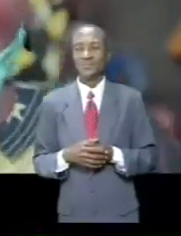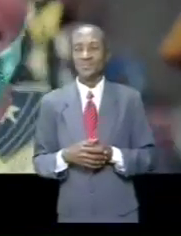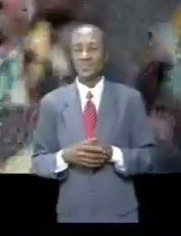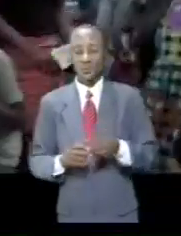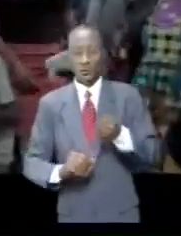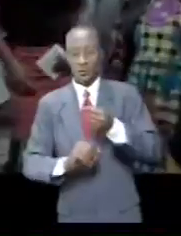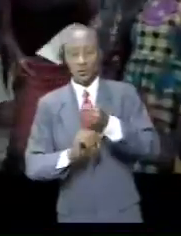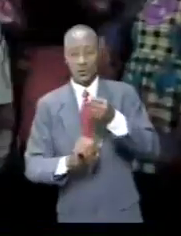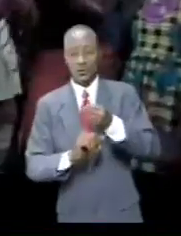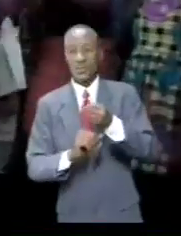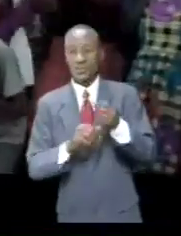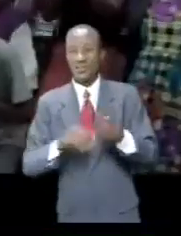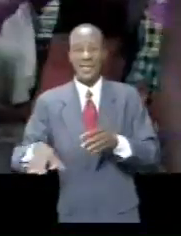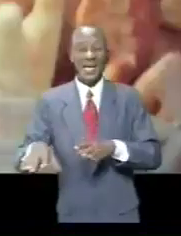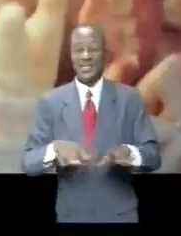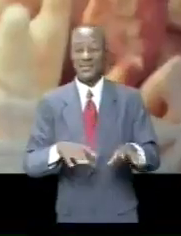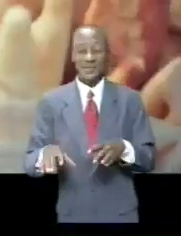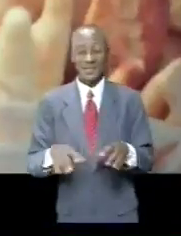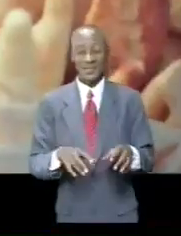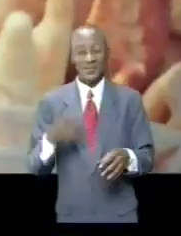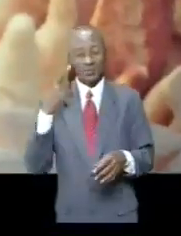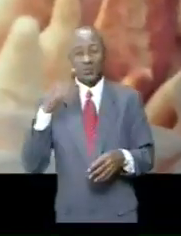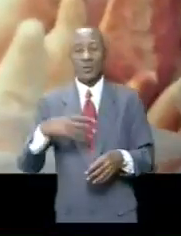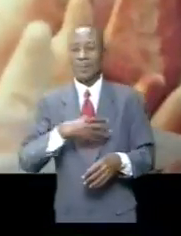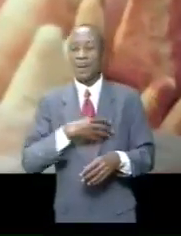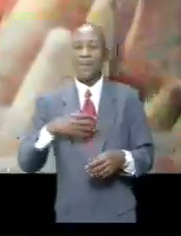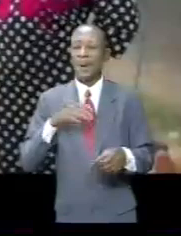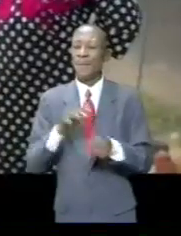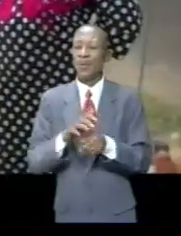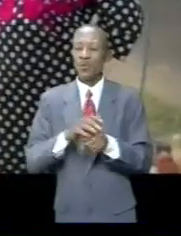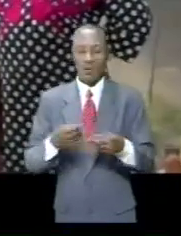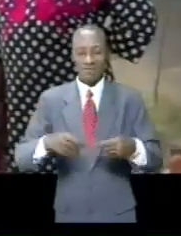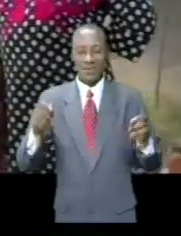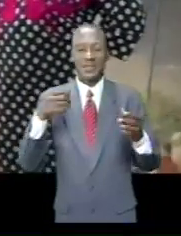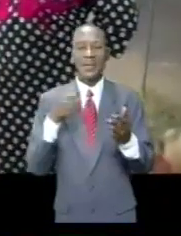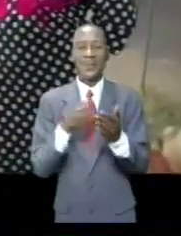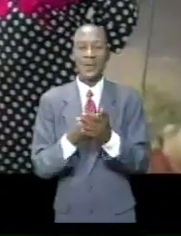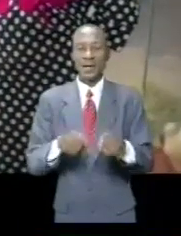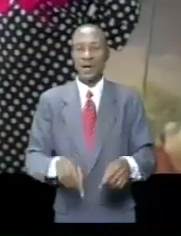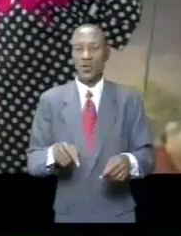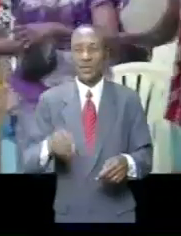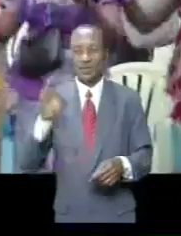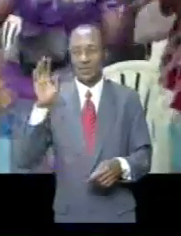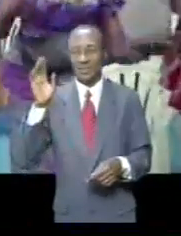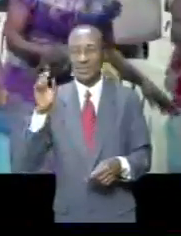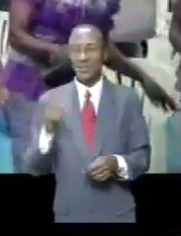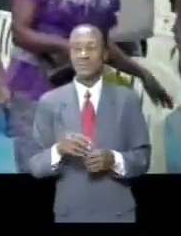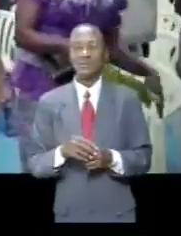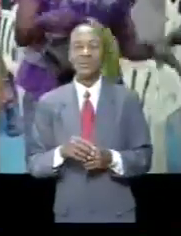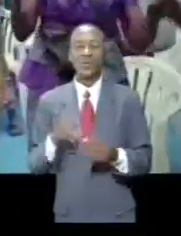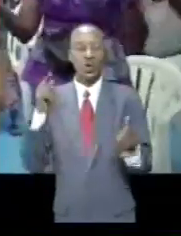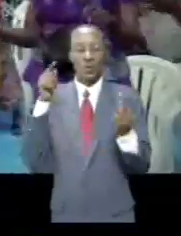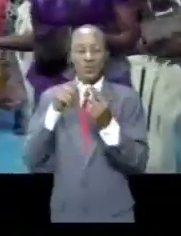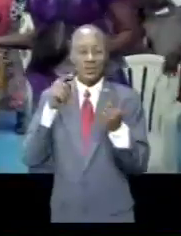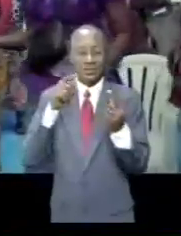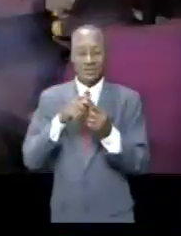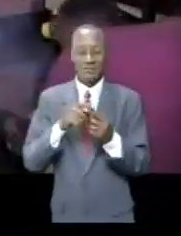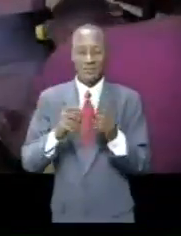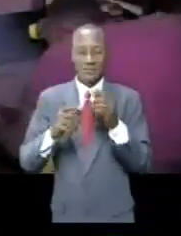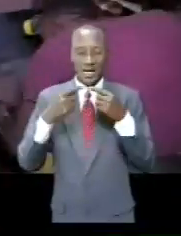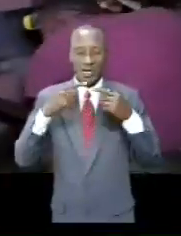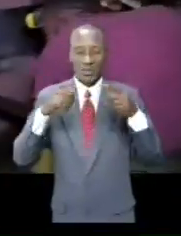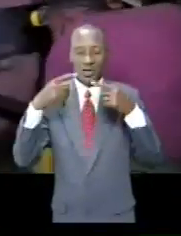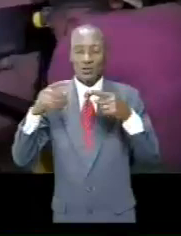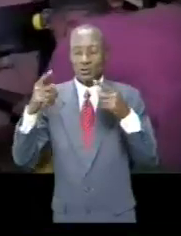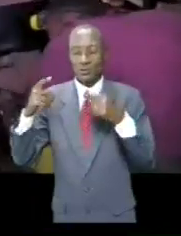l'activité d'un plus grand nombre de femmes vendeuses de pain de la capitale. L'objectif est celui de la campagne d'autonomisation lancée par la première